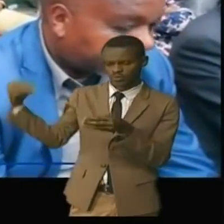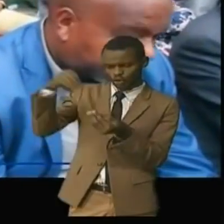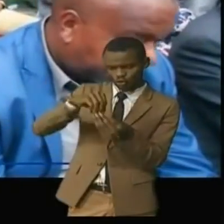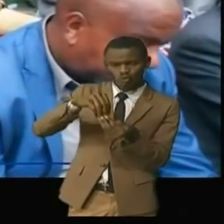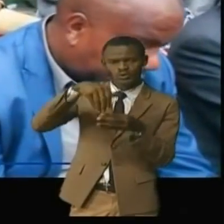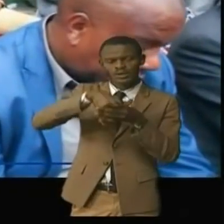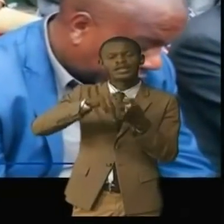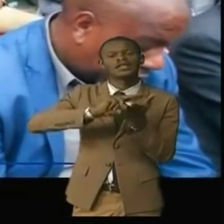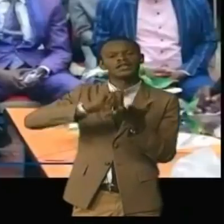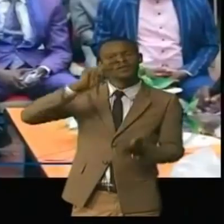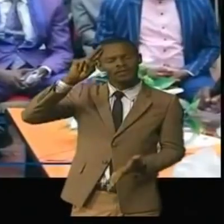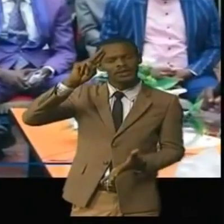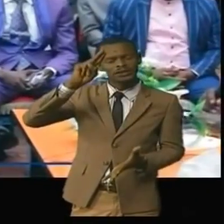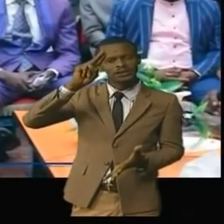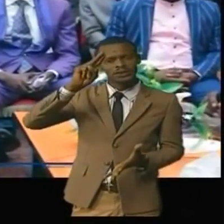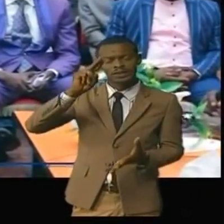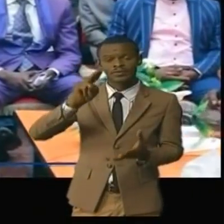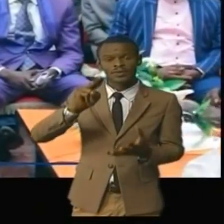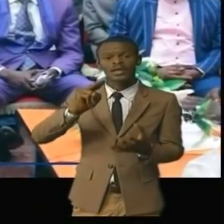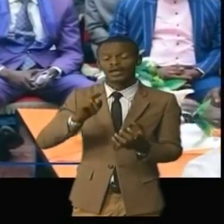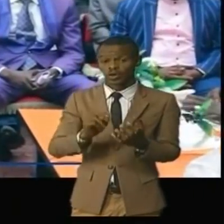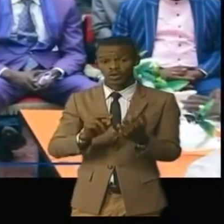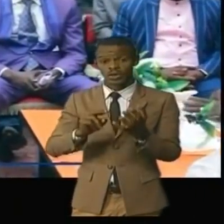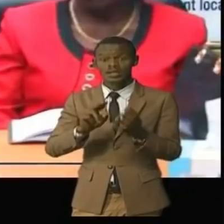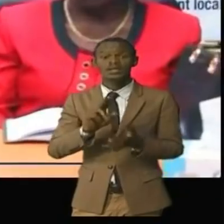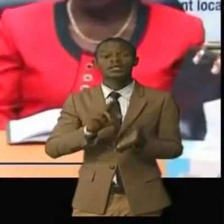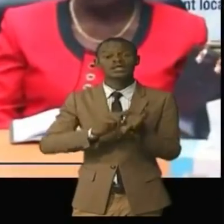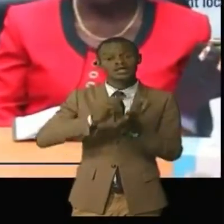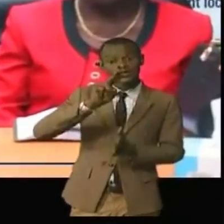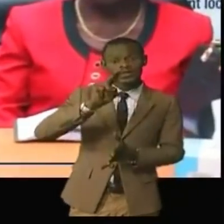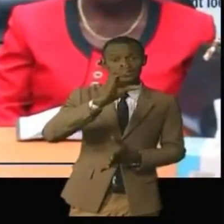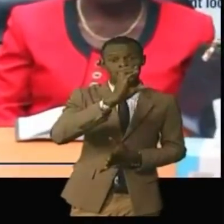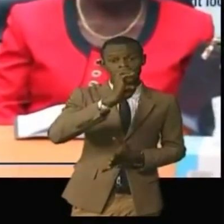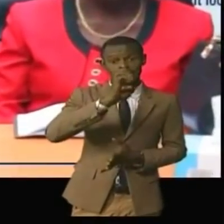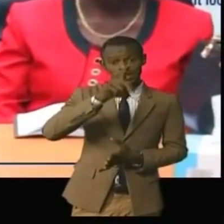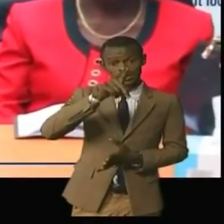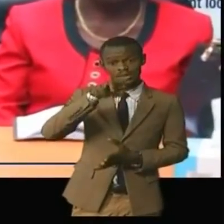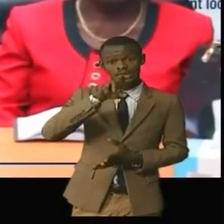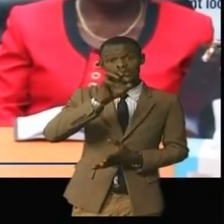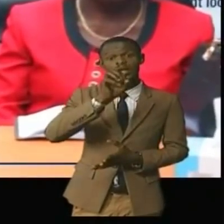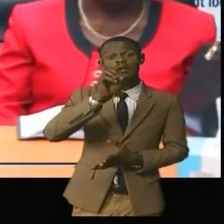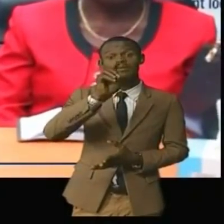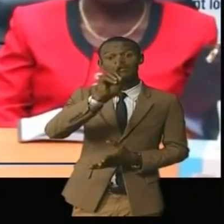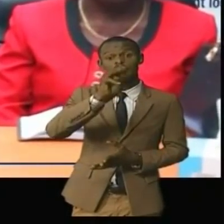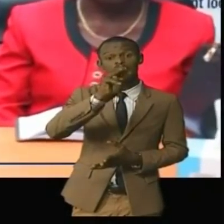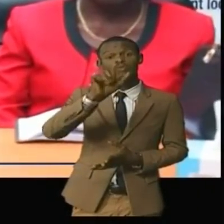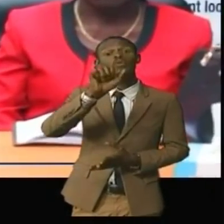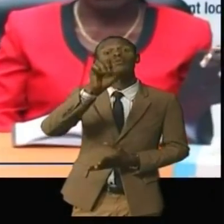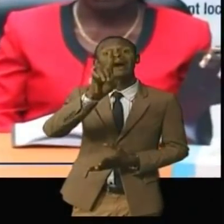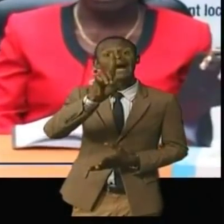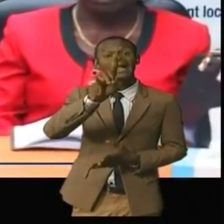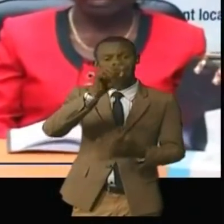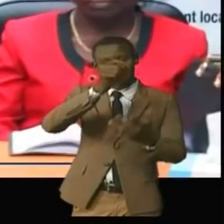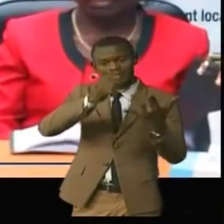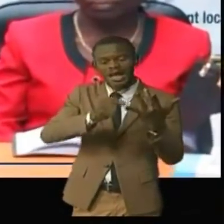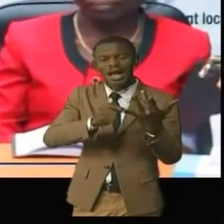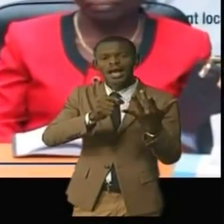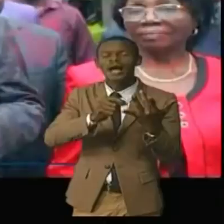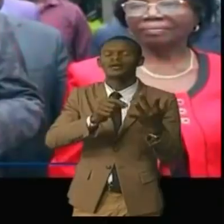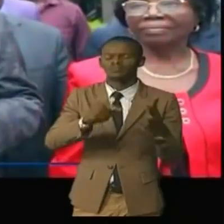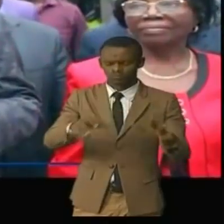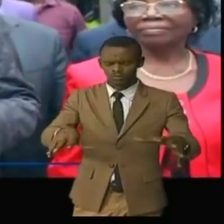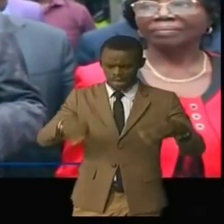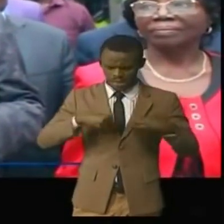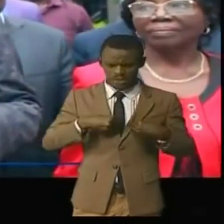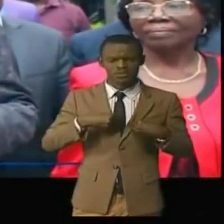reconnaissance du réseau des universités du Sepromade par le ministre de l'enseignement supérieur et universitaire Moïse Ndonzangi. Le réseau des